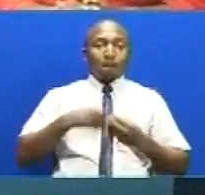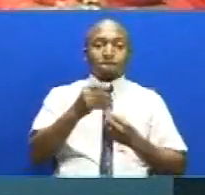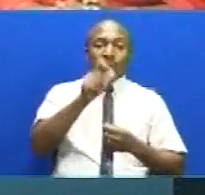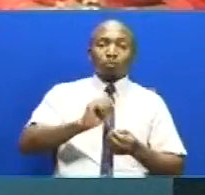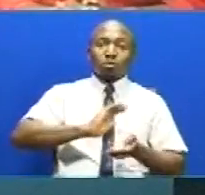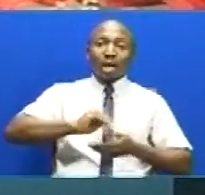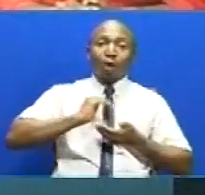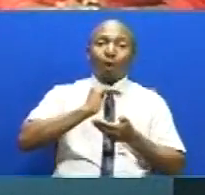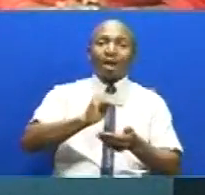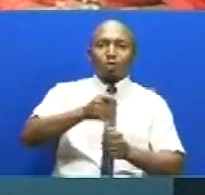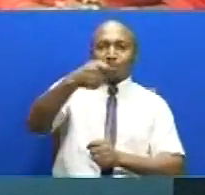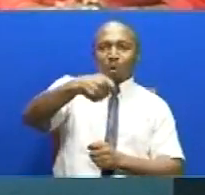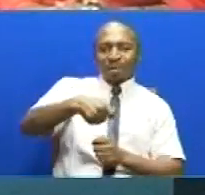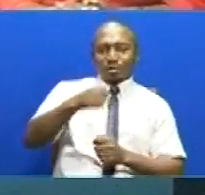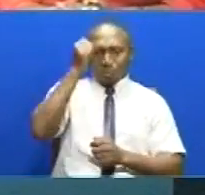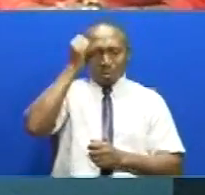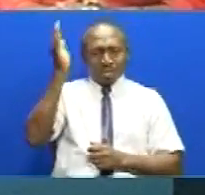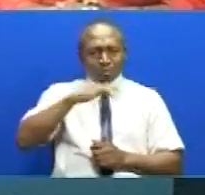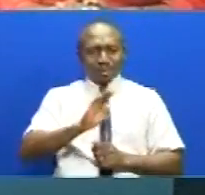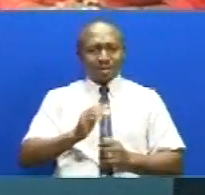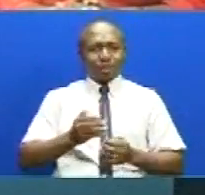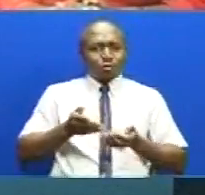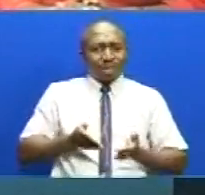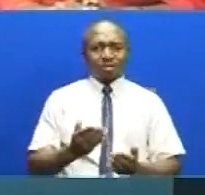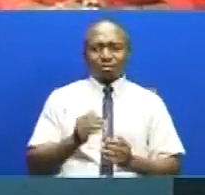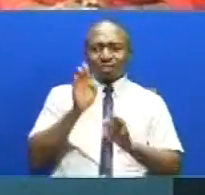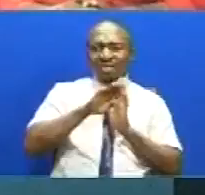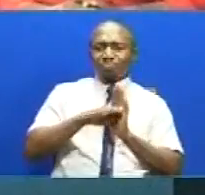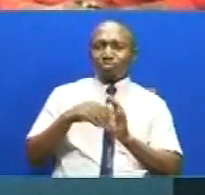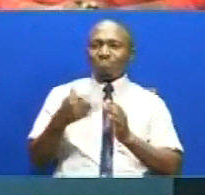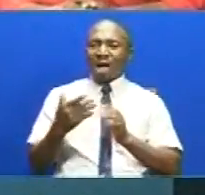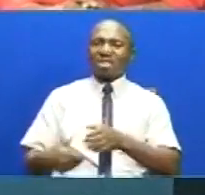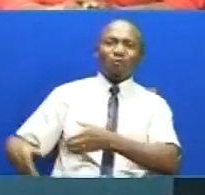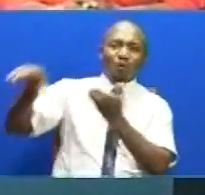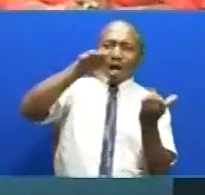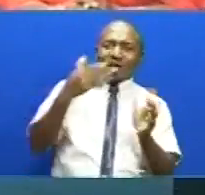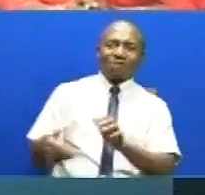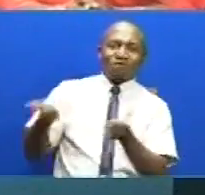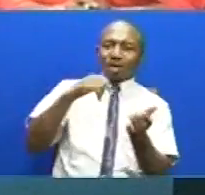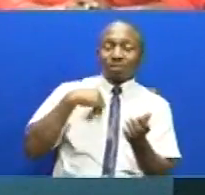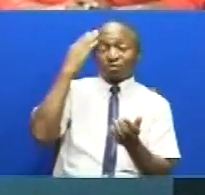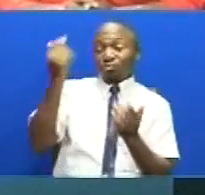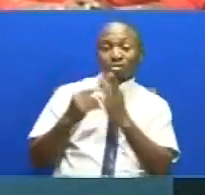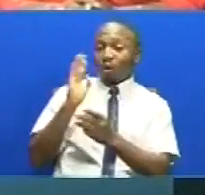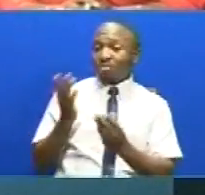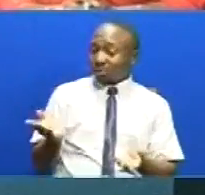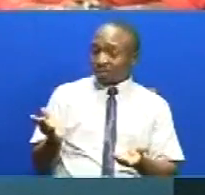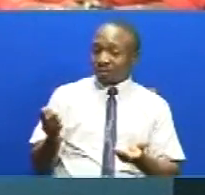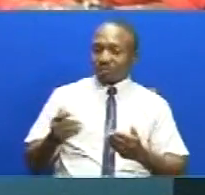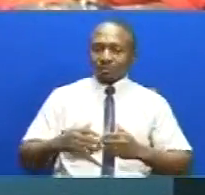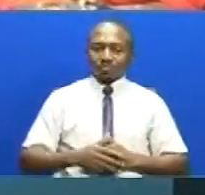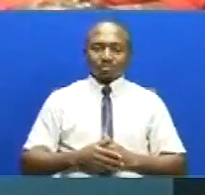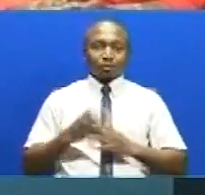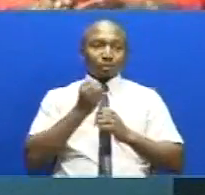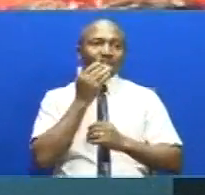mtu kukumbuka siku yake kuzaliwa, kuna taratibu ya kumwagia na maji. Mimi sielewi imetoka wapi. Tupate taarifa zaidi.